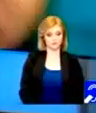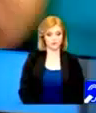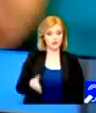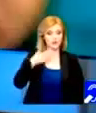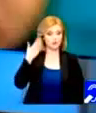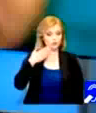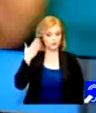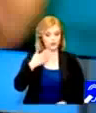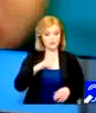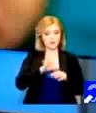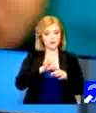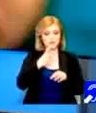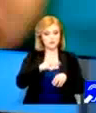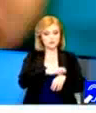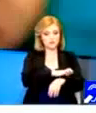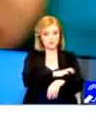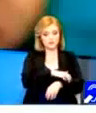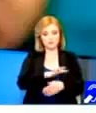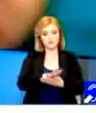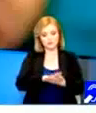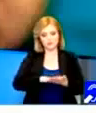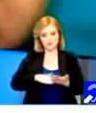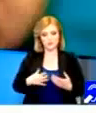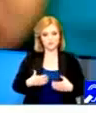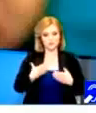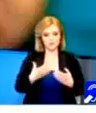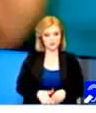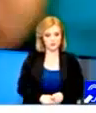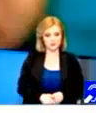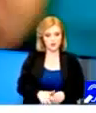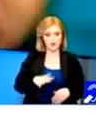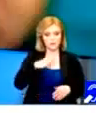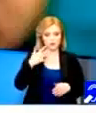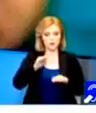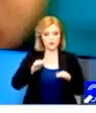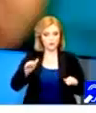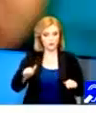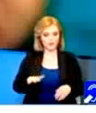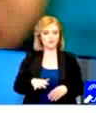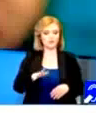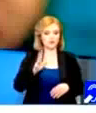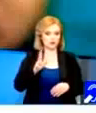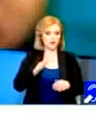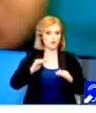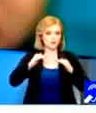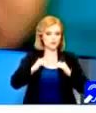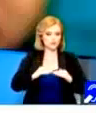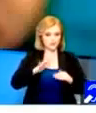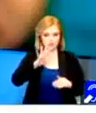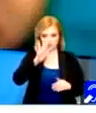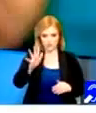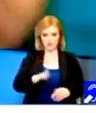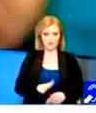În România, epidemia de rujeolă a răpus zeci de copii până acum, majoritatea sub 5 ani, și continuă să facă victime. Doar în ultima